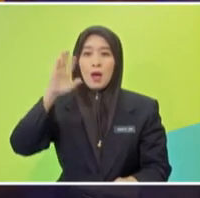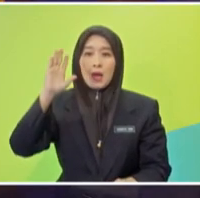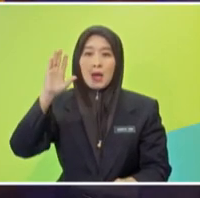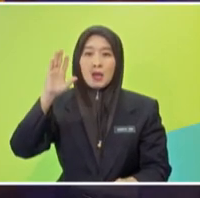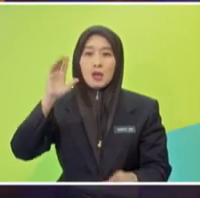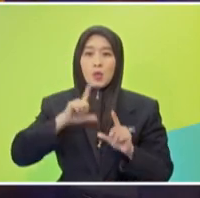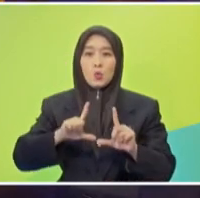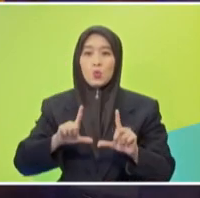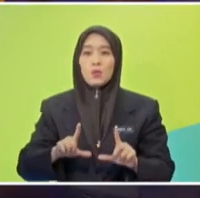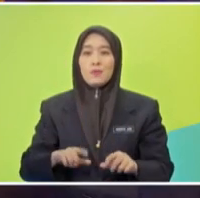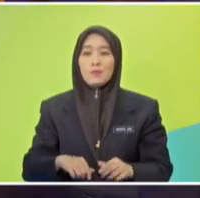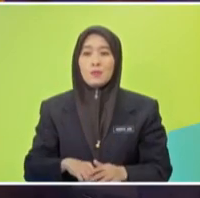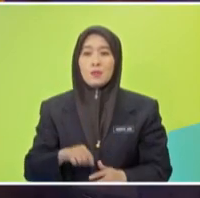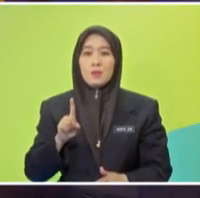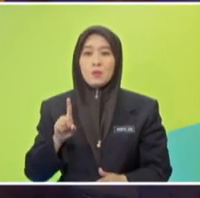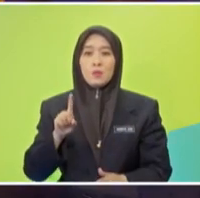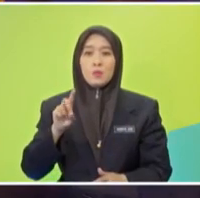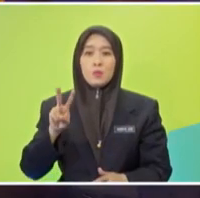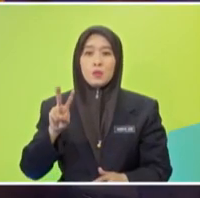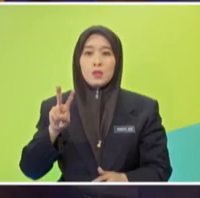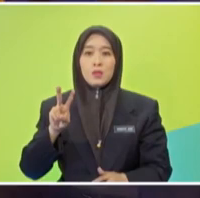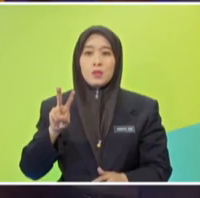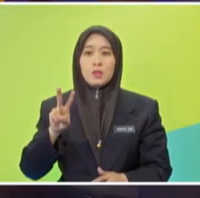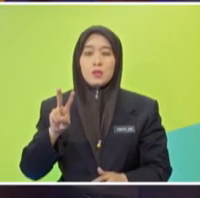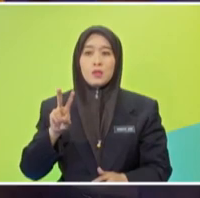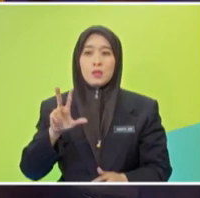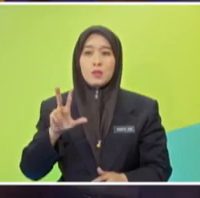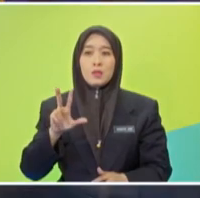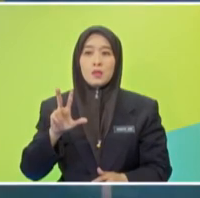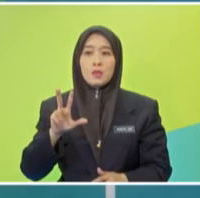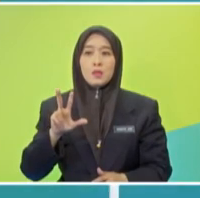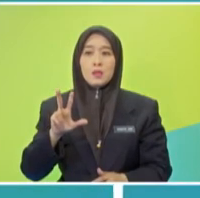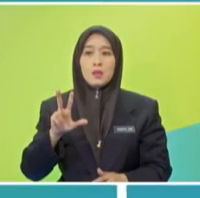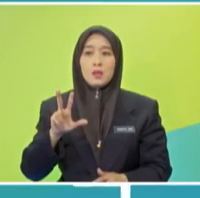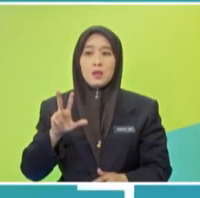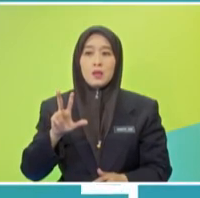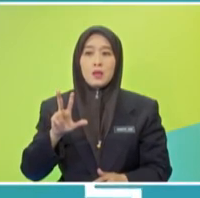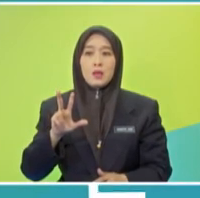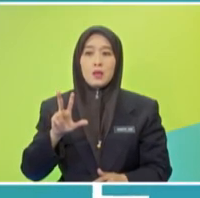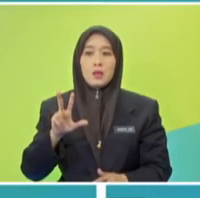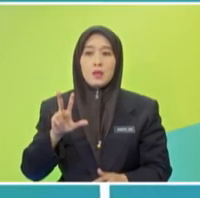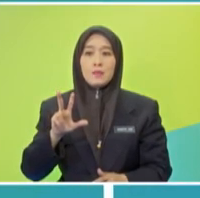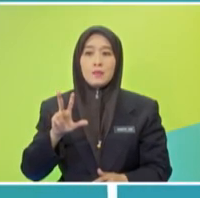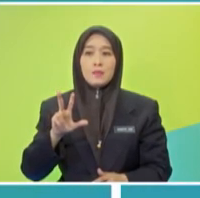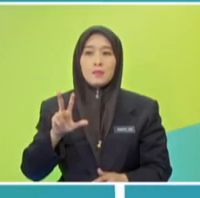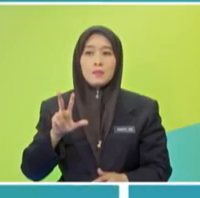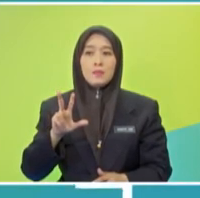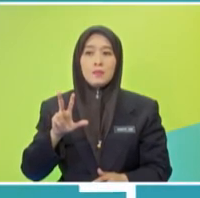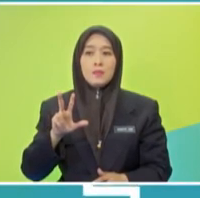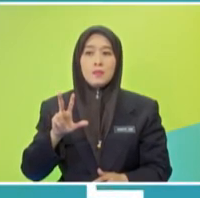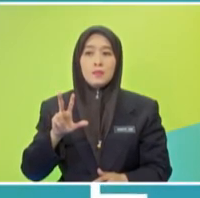oke satu dua tiga siapa kalau mau